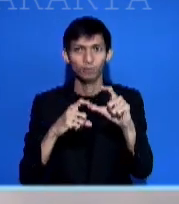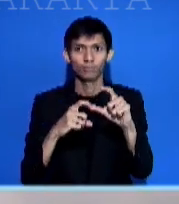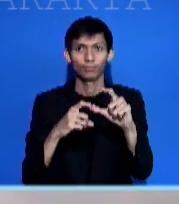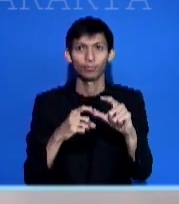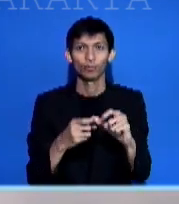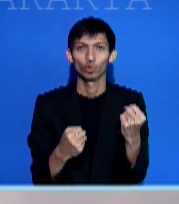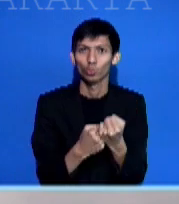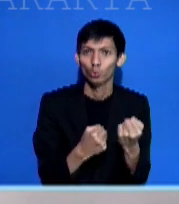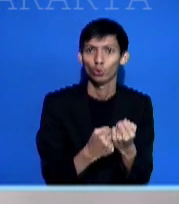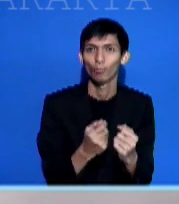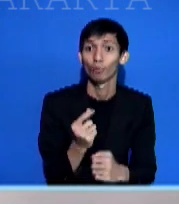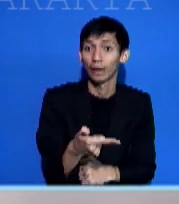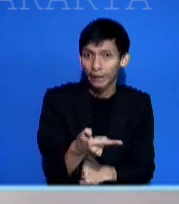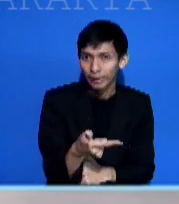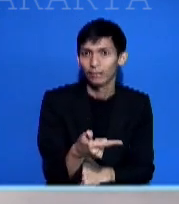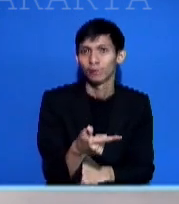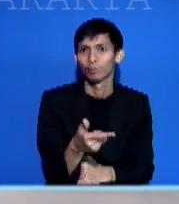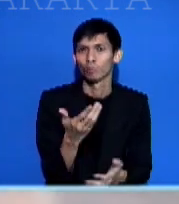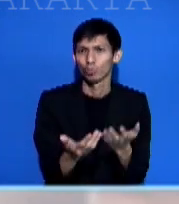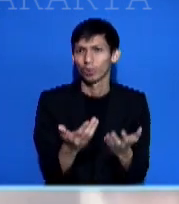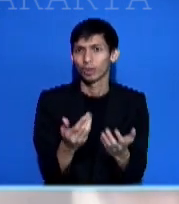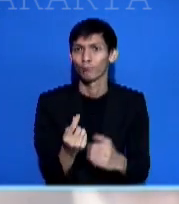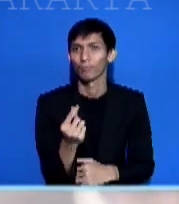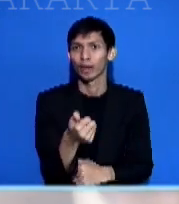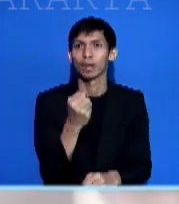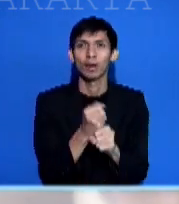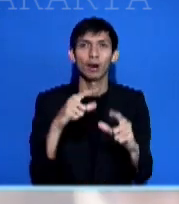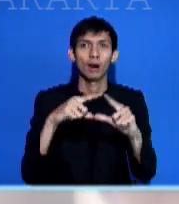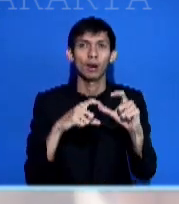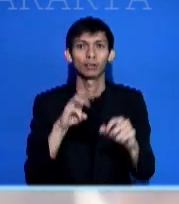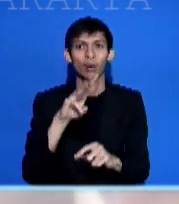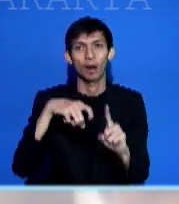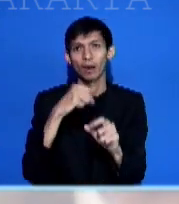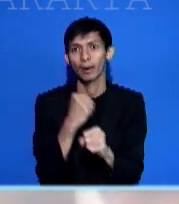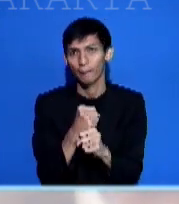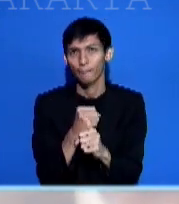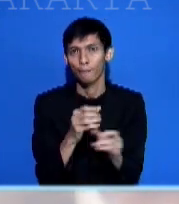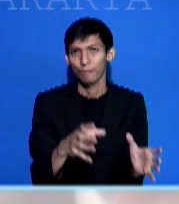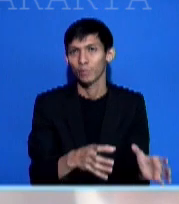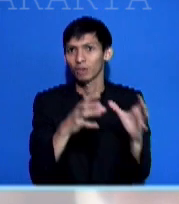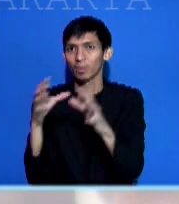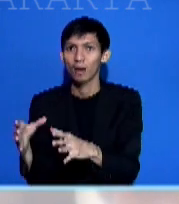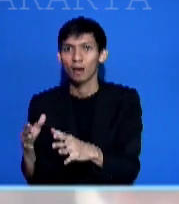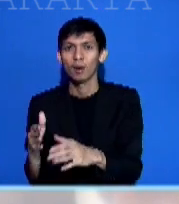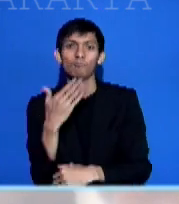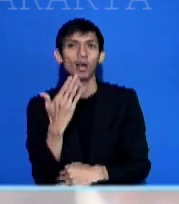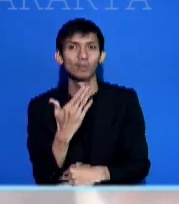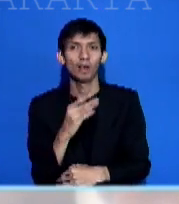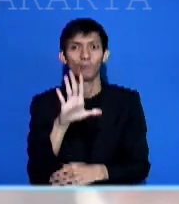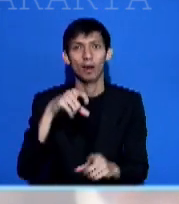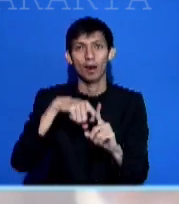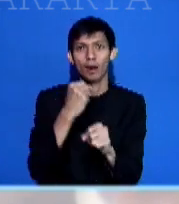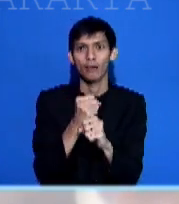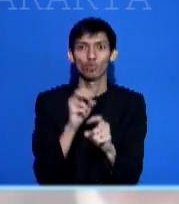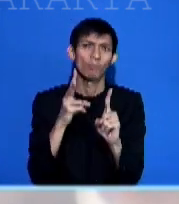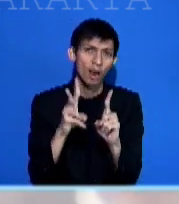3 pelaku. Modus sindikat ini dengan membeli gas subsidi 3 kg dan memindahkan ke gas komersil 5 dan 12 kg. Per